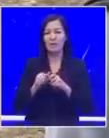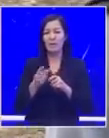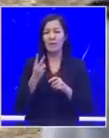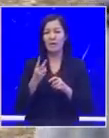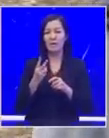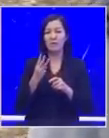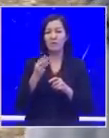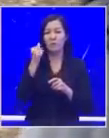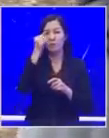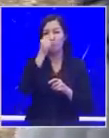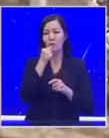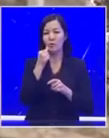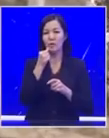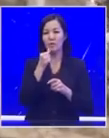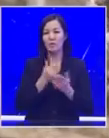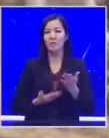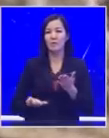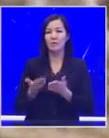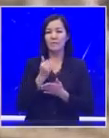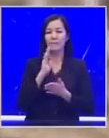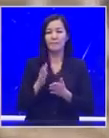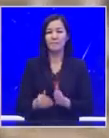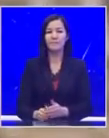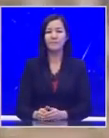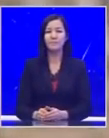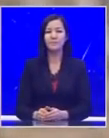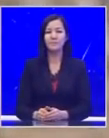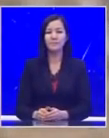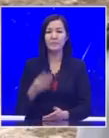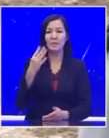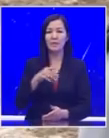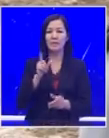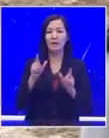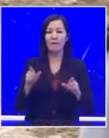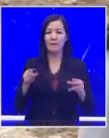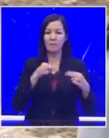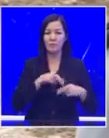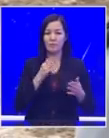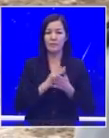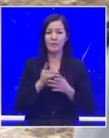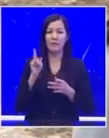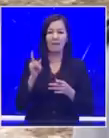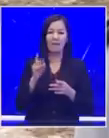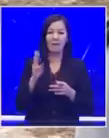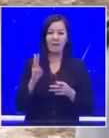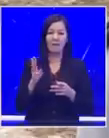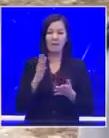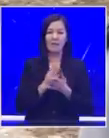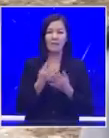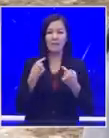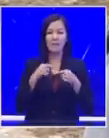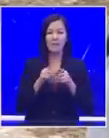800 гектардың ішінде массивті асфальт етеміз. Бізде 40 адам істейді. Трактористтер балалар бар,